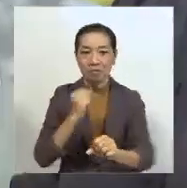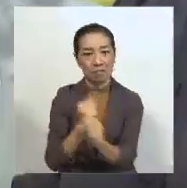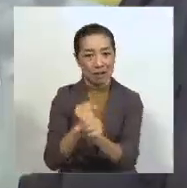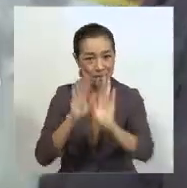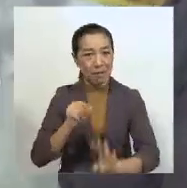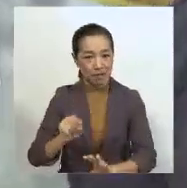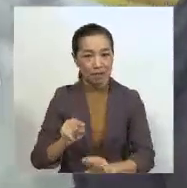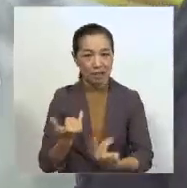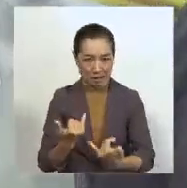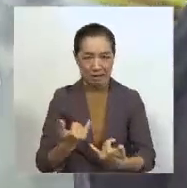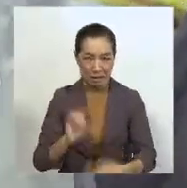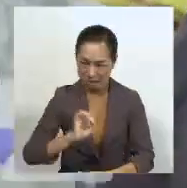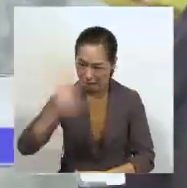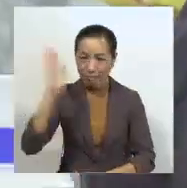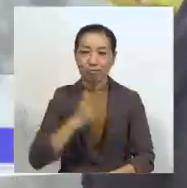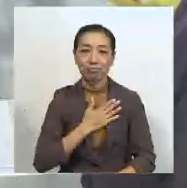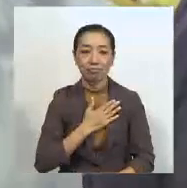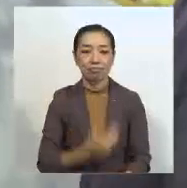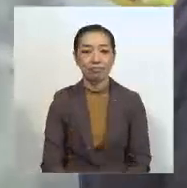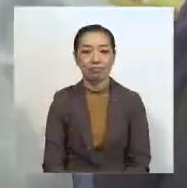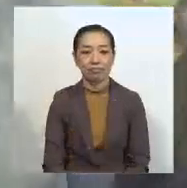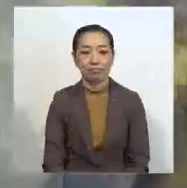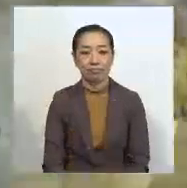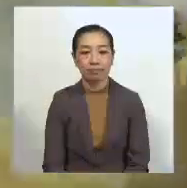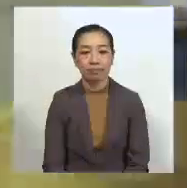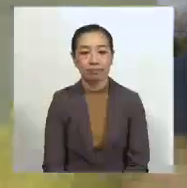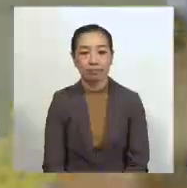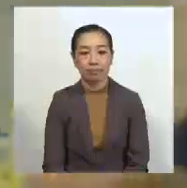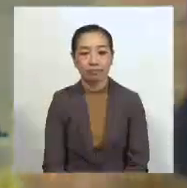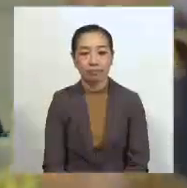ริงๆครั้งหนึ่งใช่ค่ะ